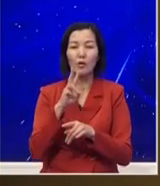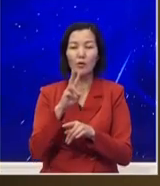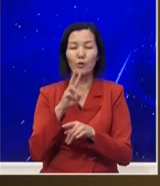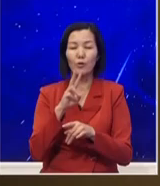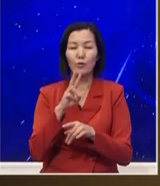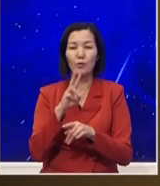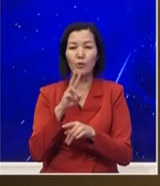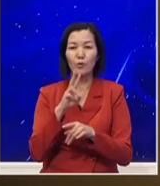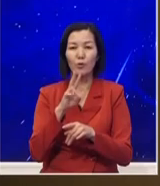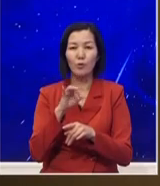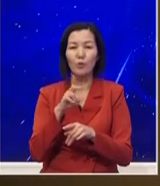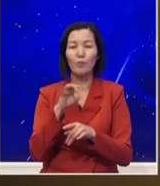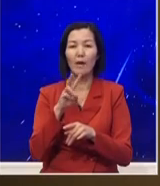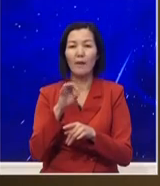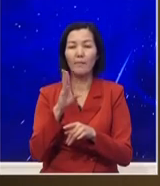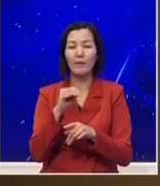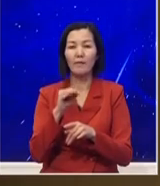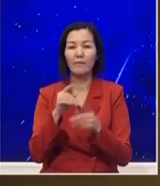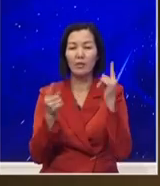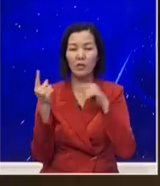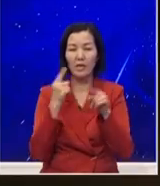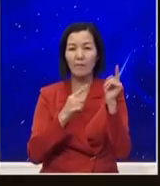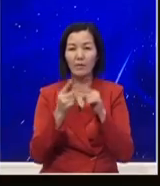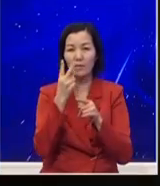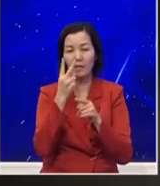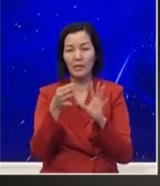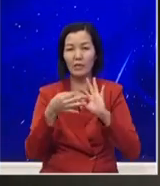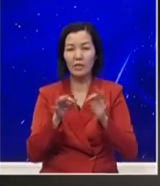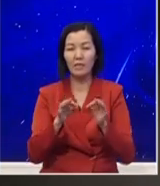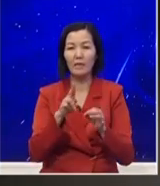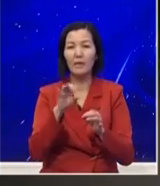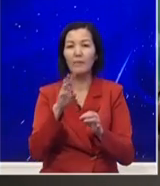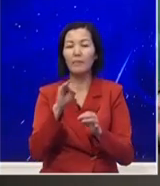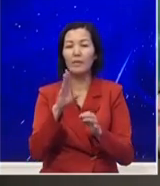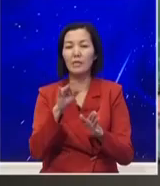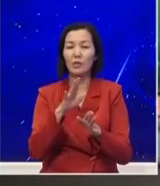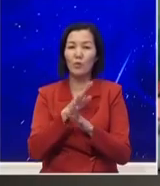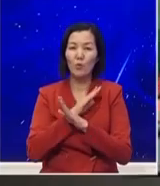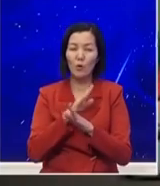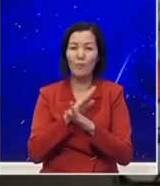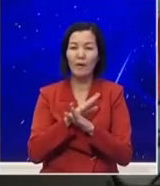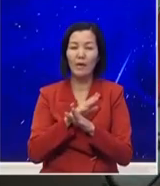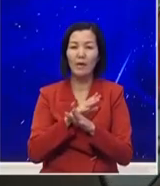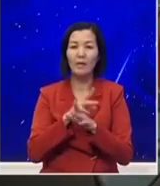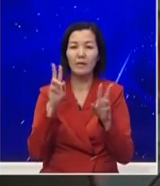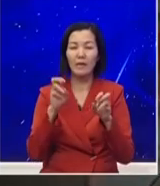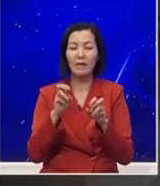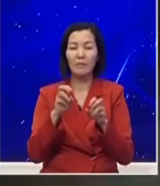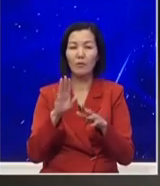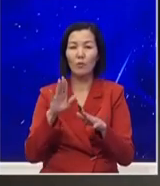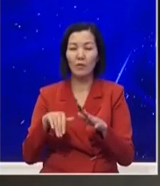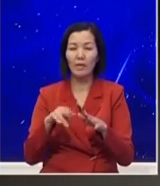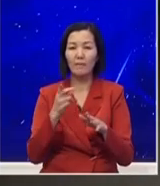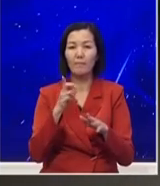туындысы таңдалыпты. Ол жақында ғана мемлекеттік сыйлыққа ие болған «Періштелер өлімі» романы. Мұнан бөлек тізімде кезегін күтіп тұрған